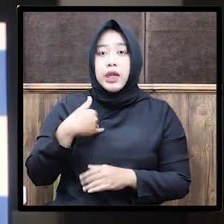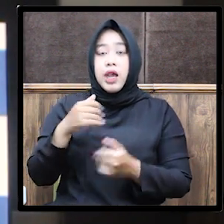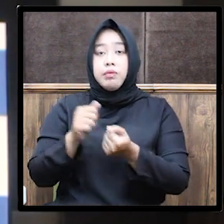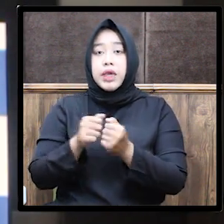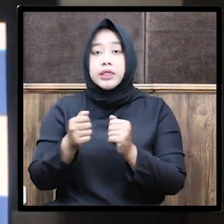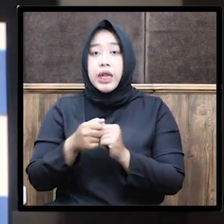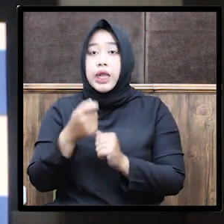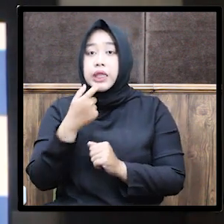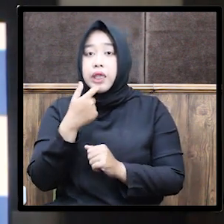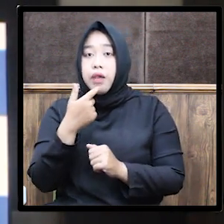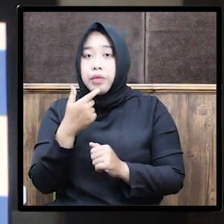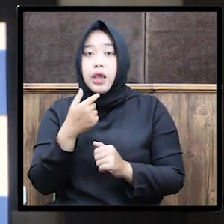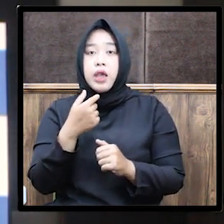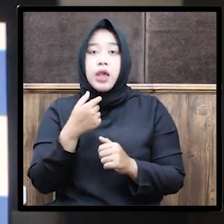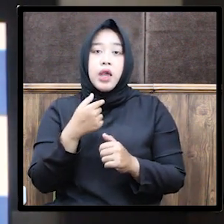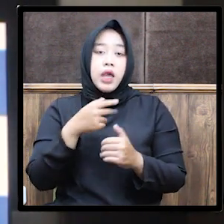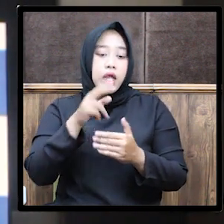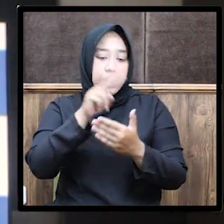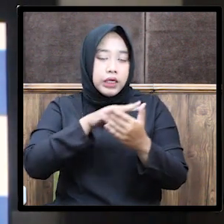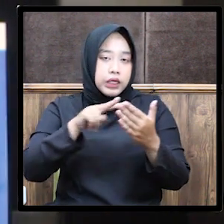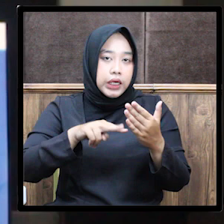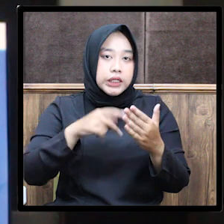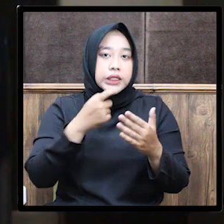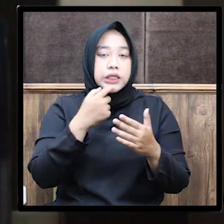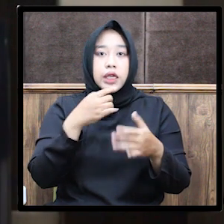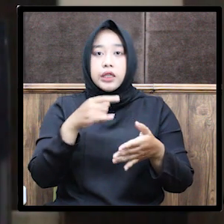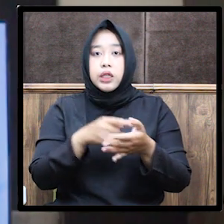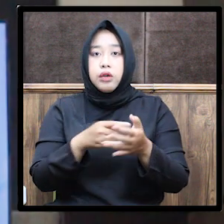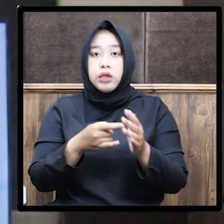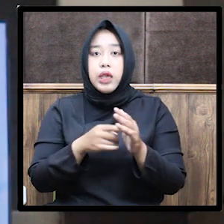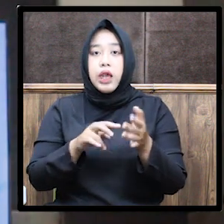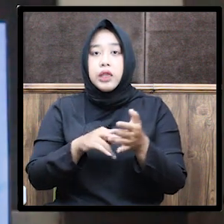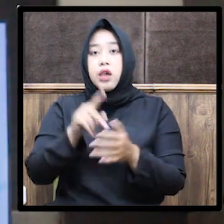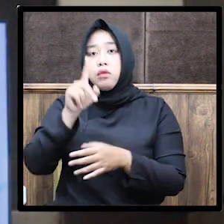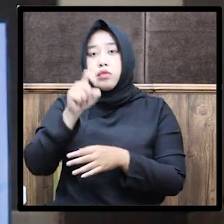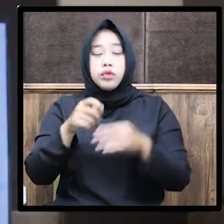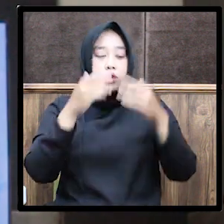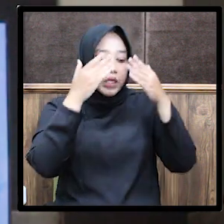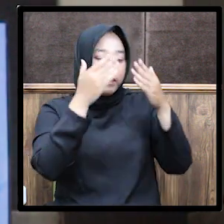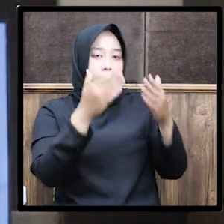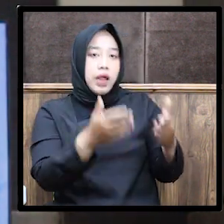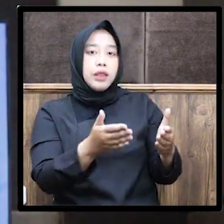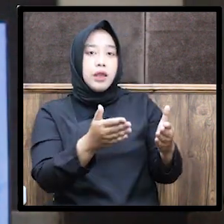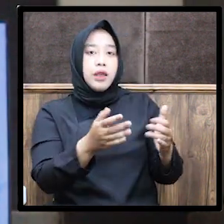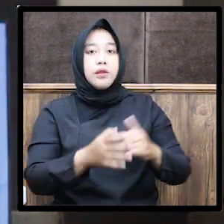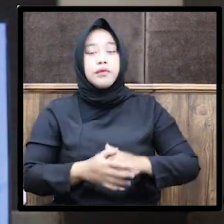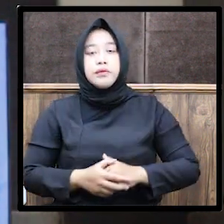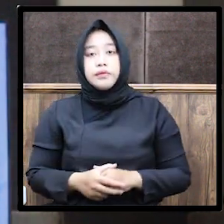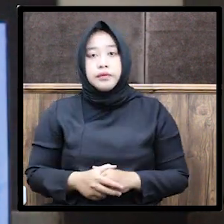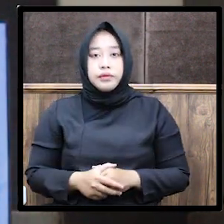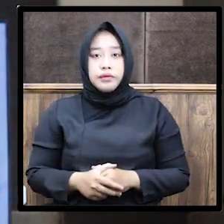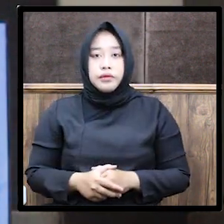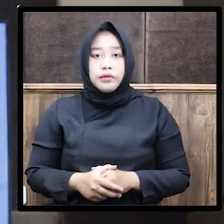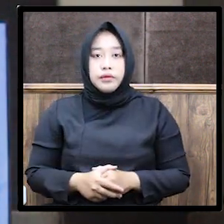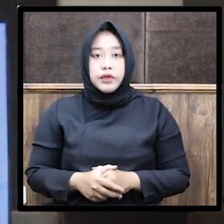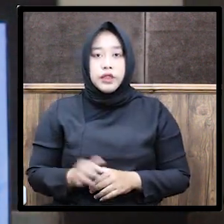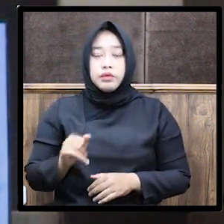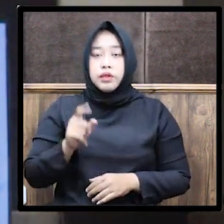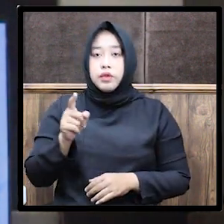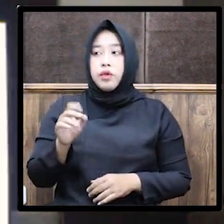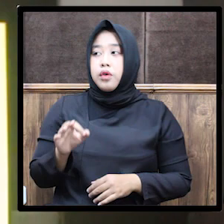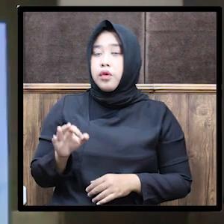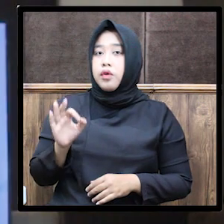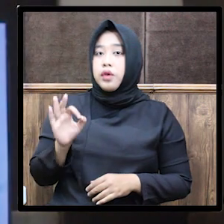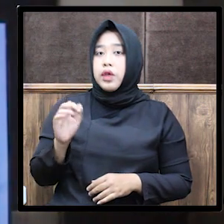literasi terhadap teknologi yang itu juga satu sisi perlu juga diperhatikan gitu. Gitu maksudnya. Iya, baik, terima